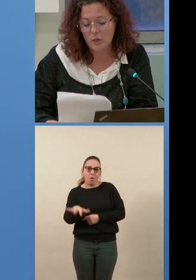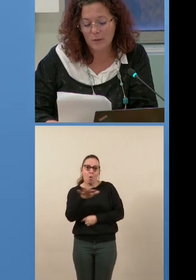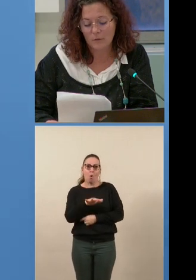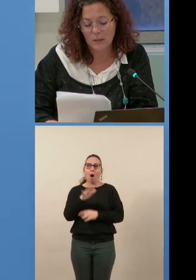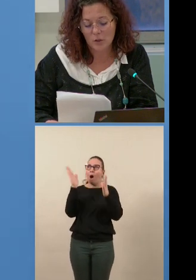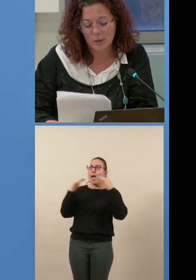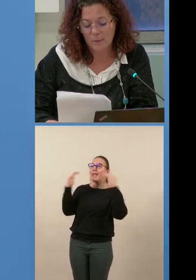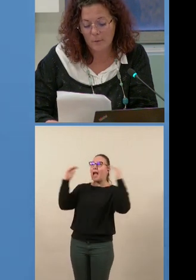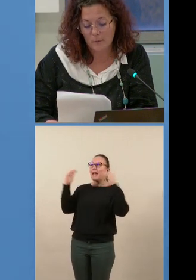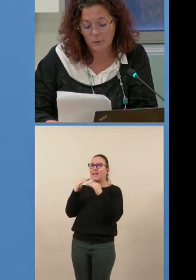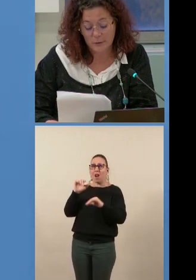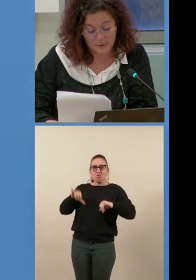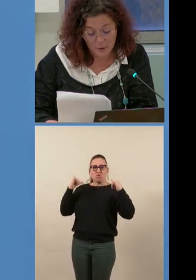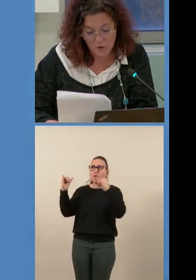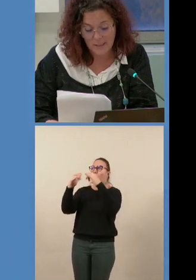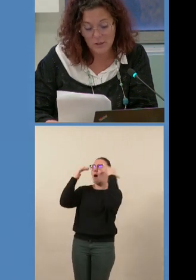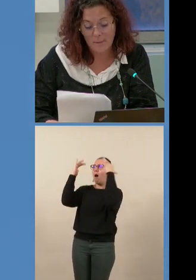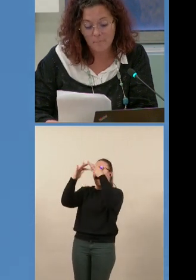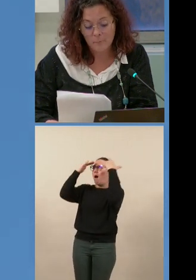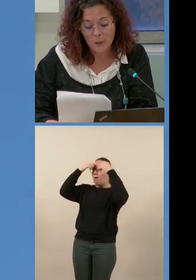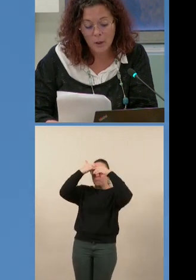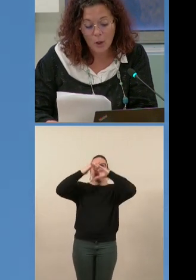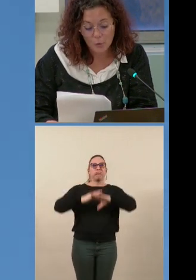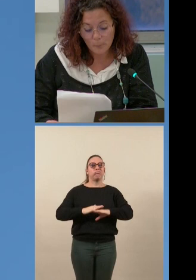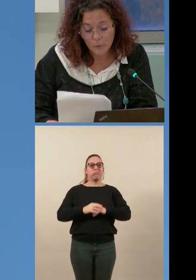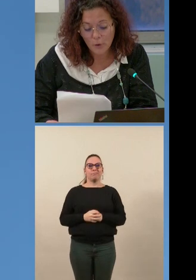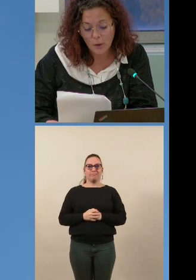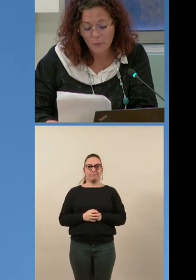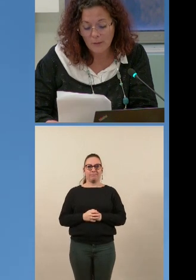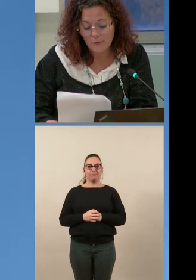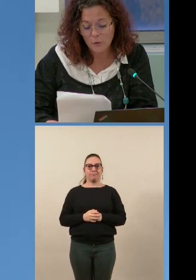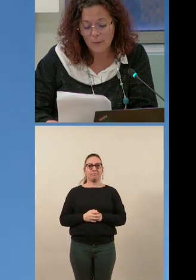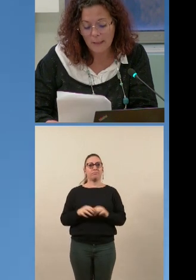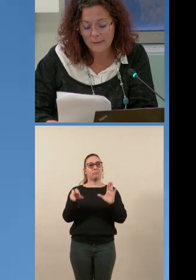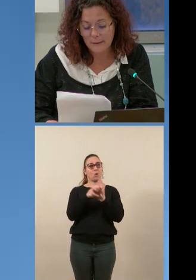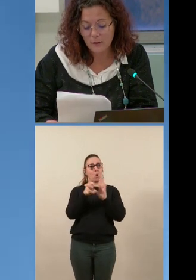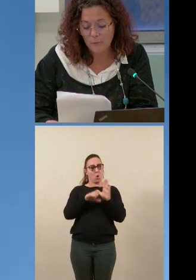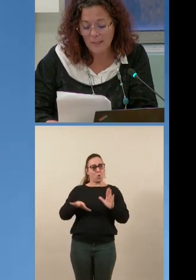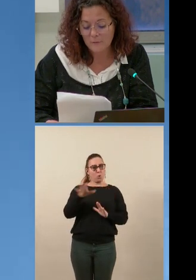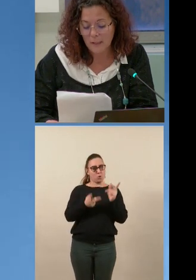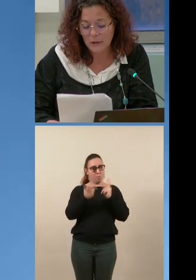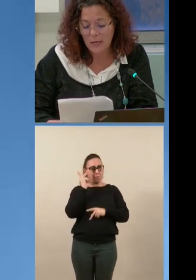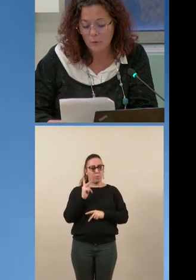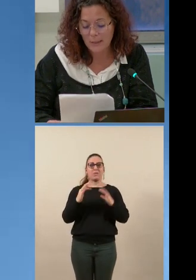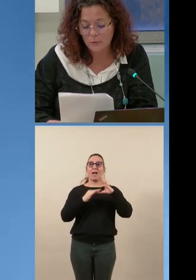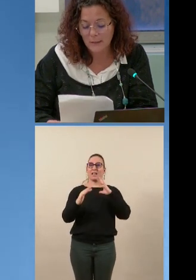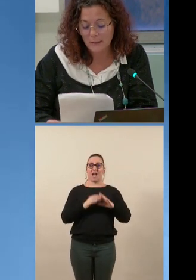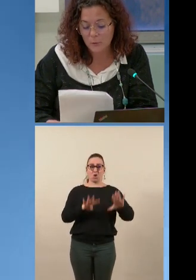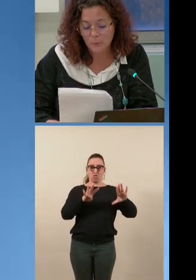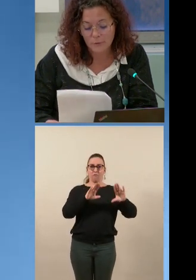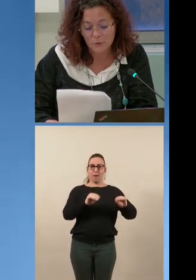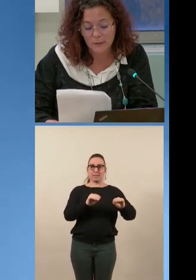des genres dès leur jeune dès leur jeune âge de plus Grenoble a sanctuarisé neuf places en crèche à vocation